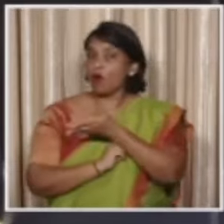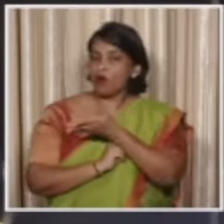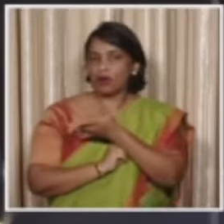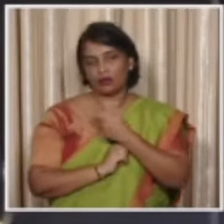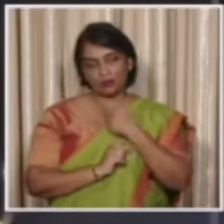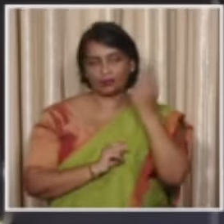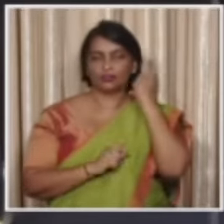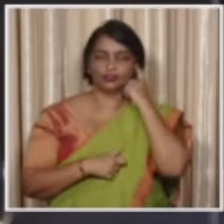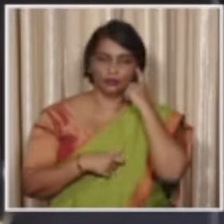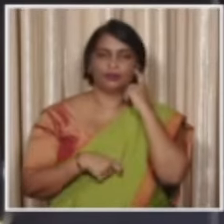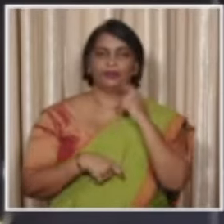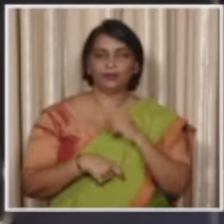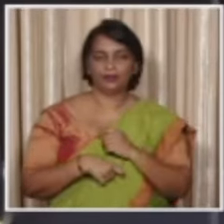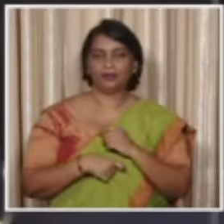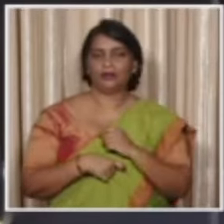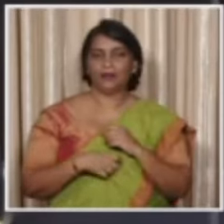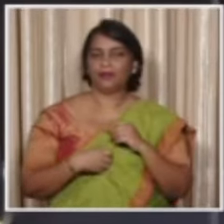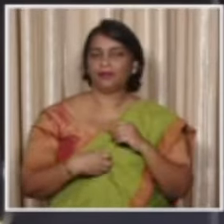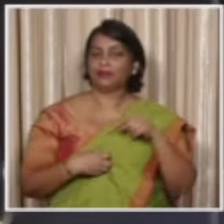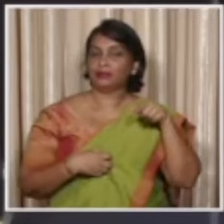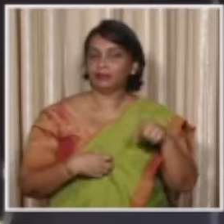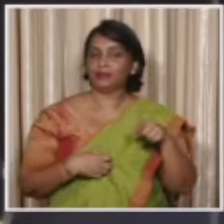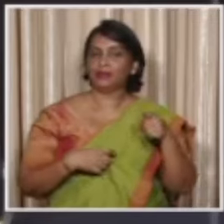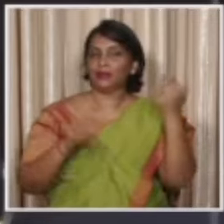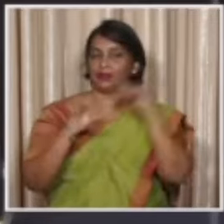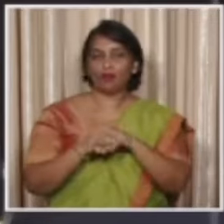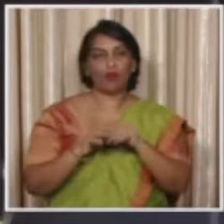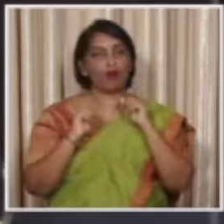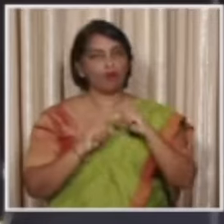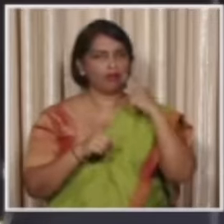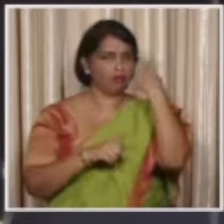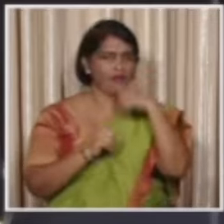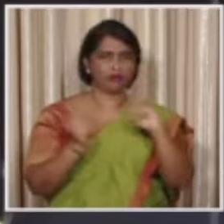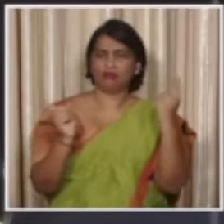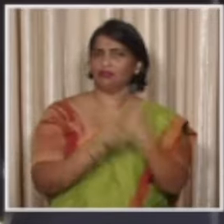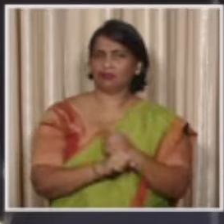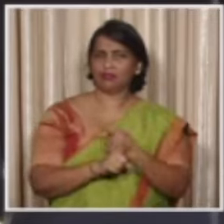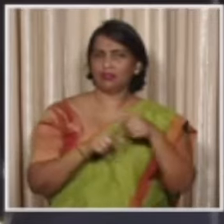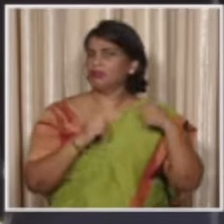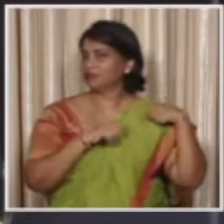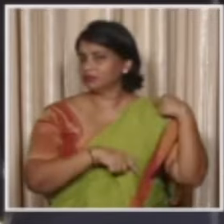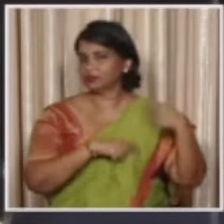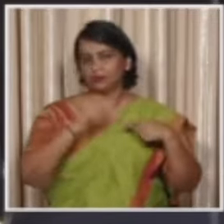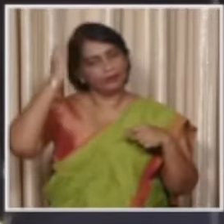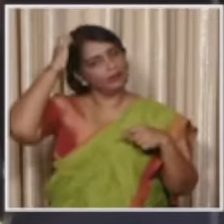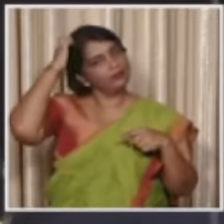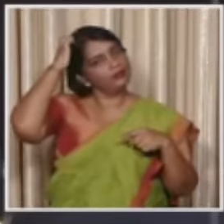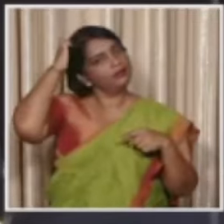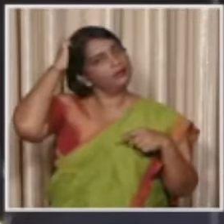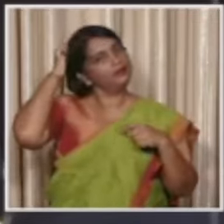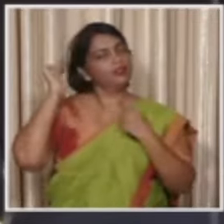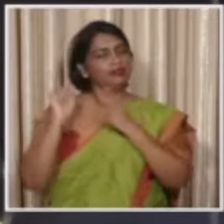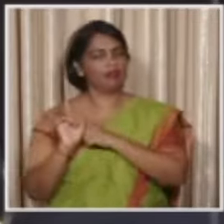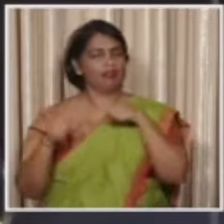මම දන්නවා. හරි, ඉතින් මේ කට්ටිය ගිහිල්ලා කොහොමද වෙස්මාරු කරලා මෙච්චර කාල එක තැනක ඉඳලා